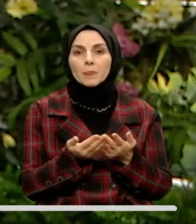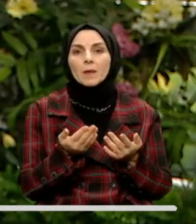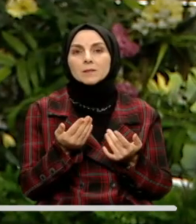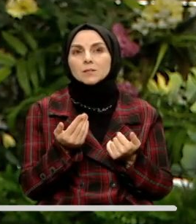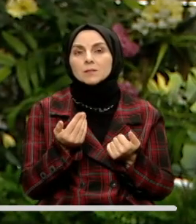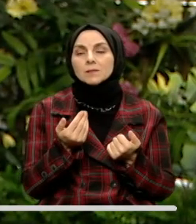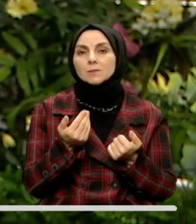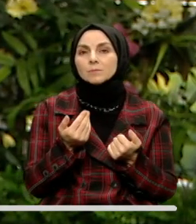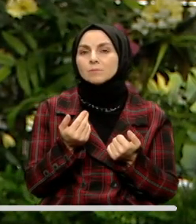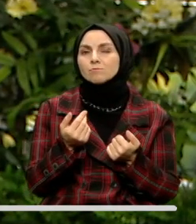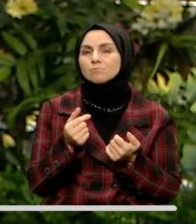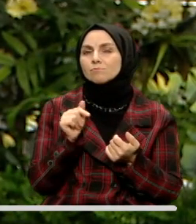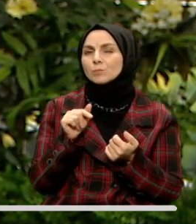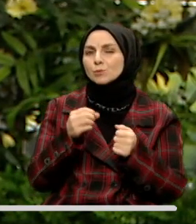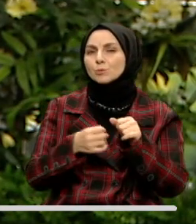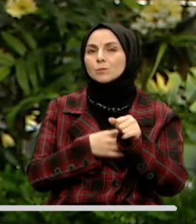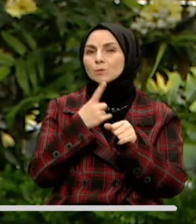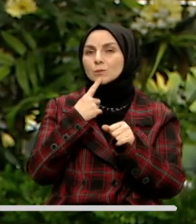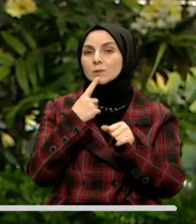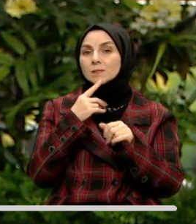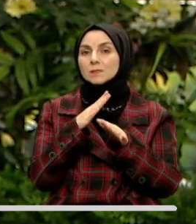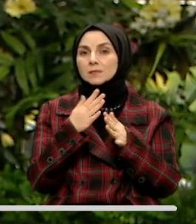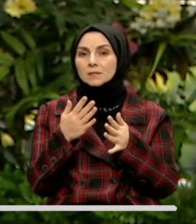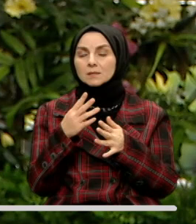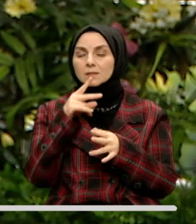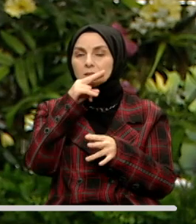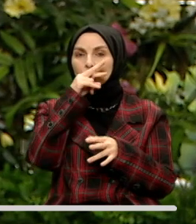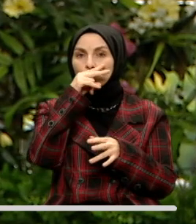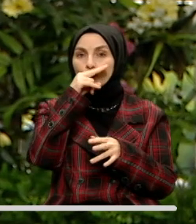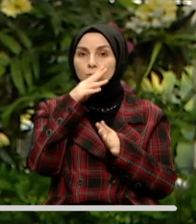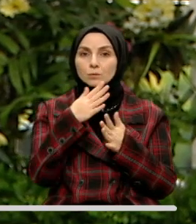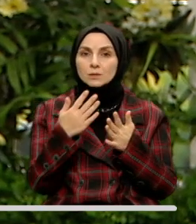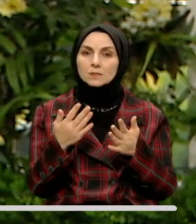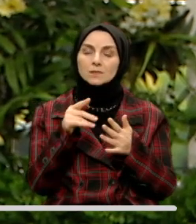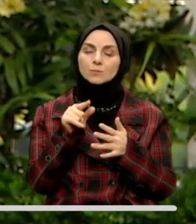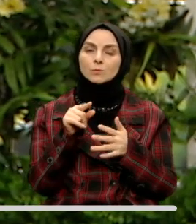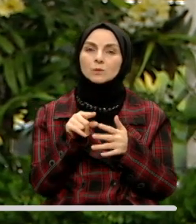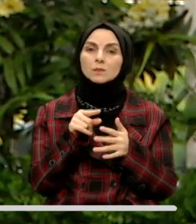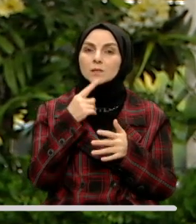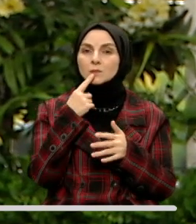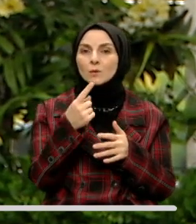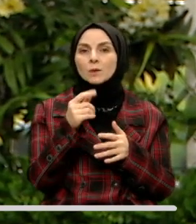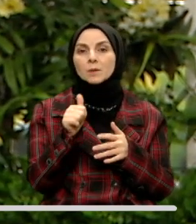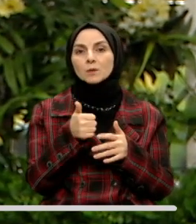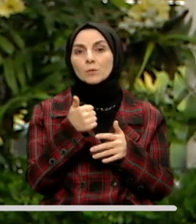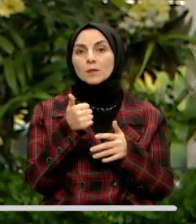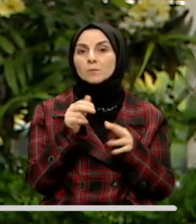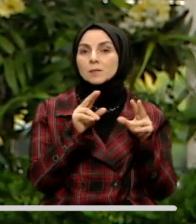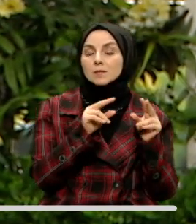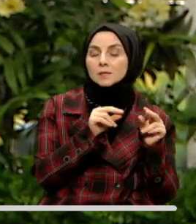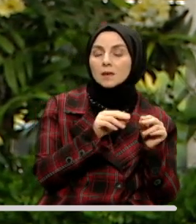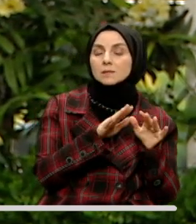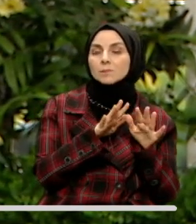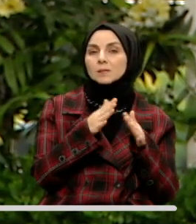ne olurdu? Bu duygunun tadı nasıl? Kokusu nasıl? Gibi anlamlandırmak da önemli. Yatmadan önce